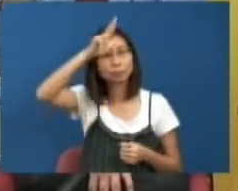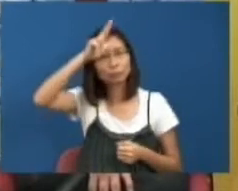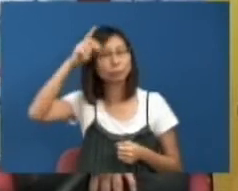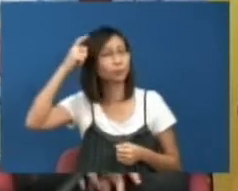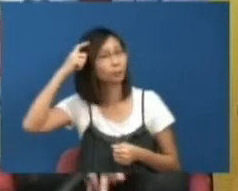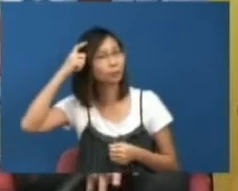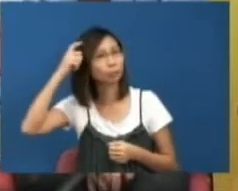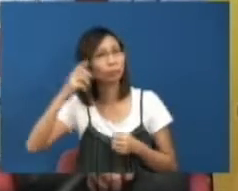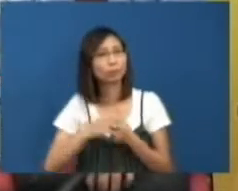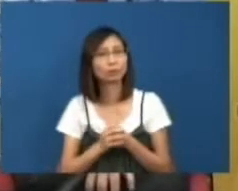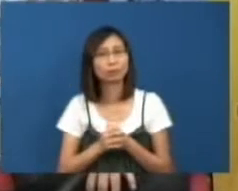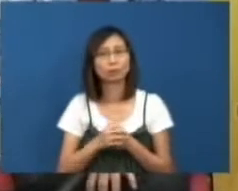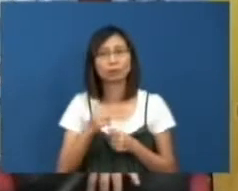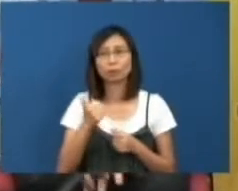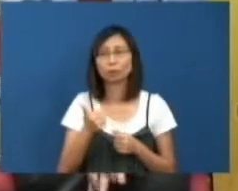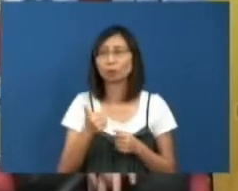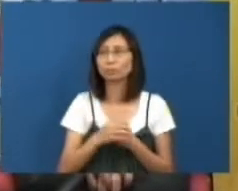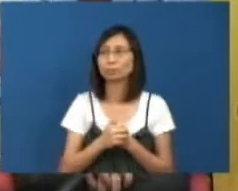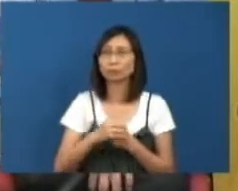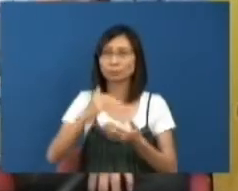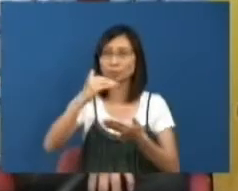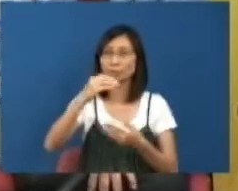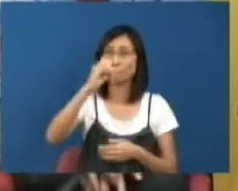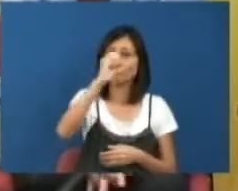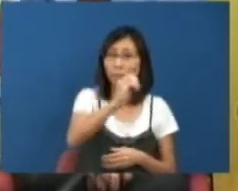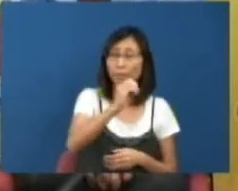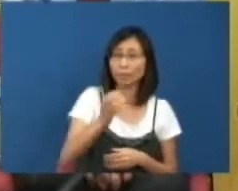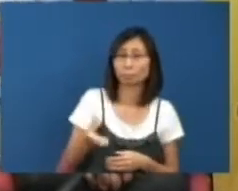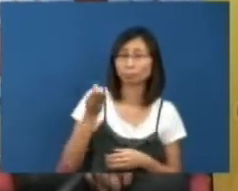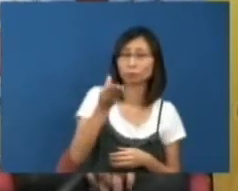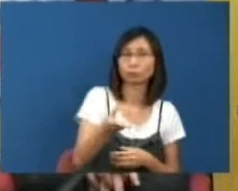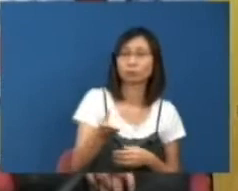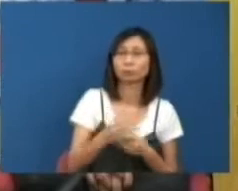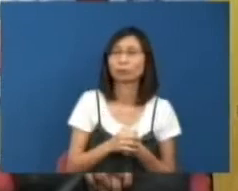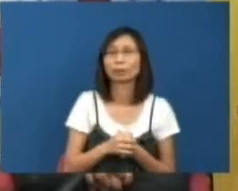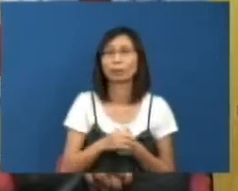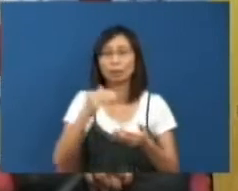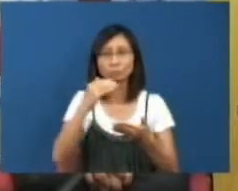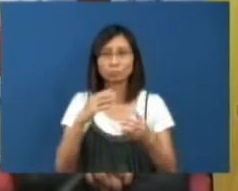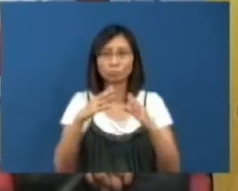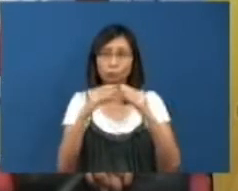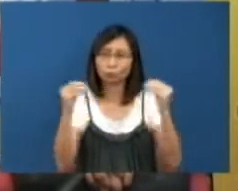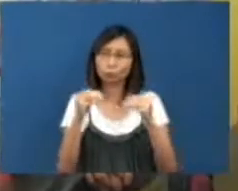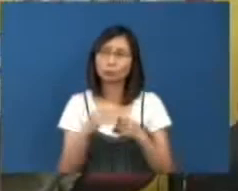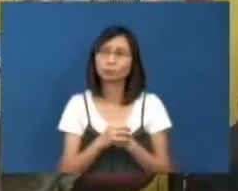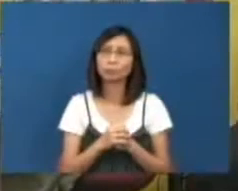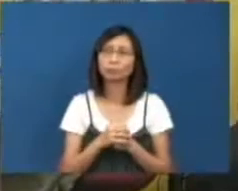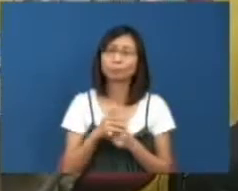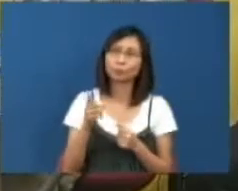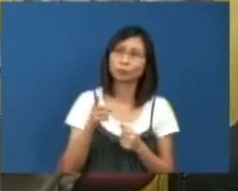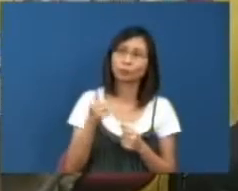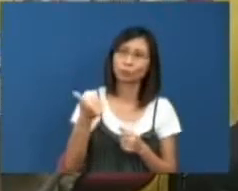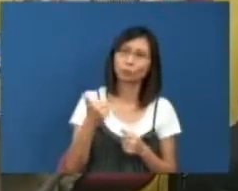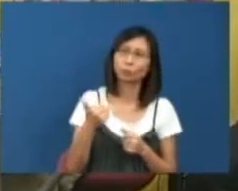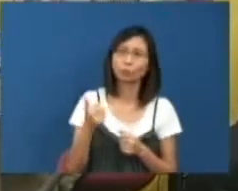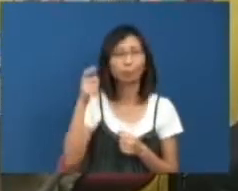真係可以做零嗰個排放同埋嗰個能源損耗減到最低噶嘛。 即係呢個其實係一個好好